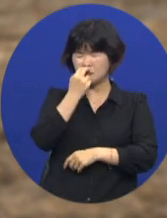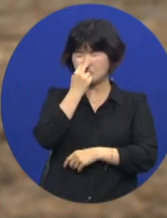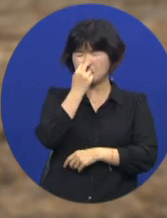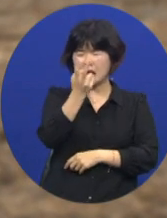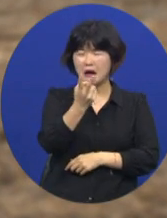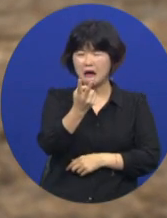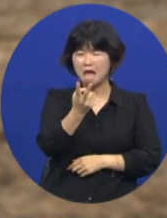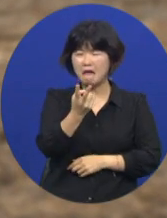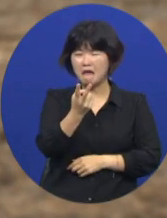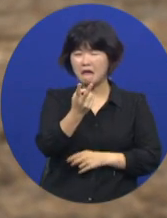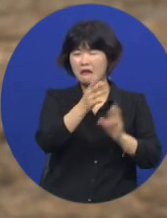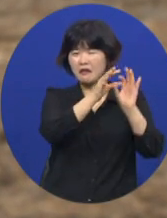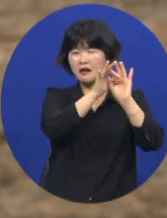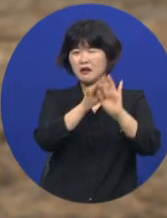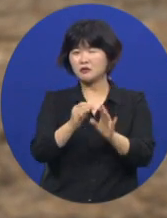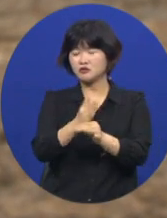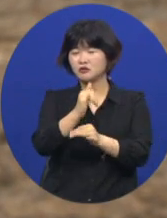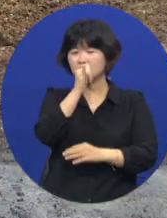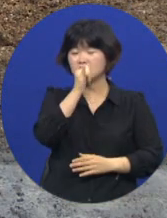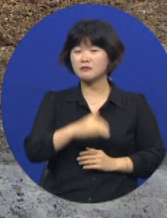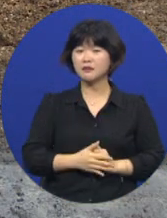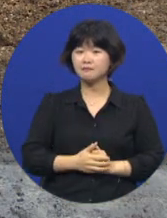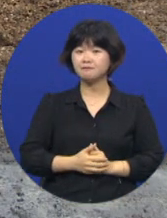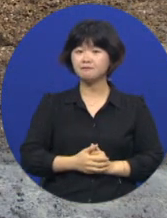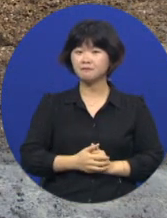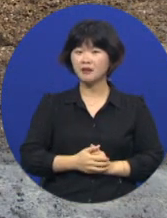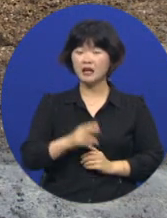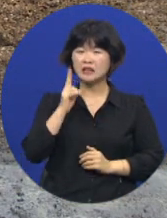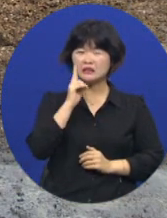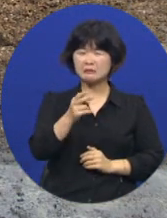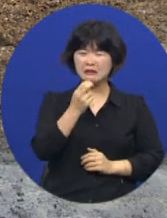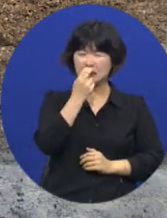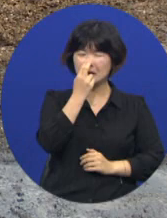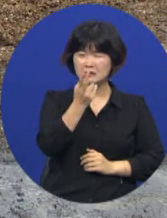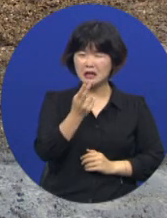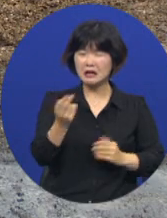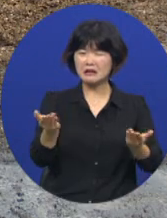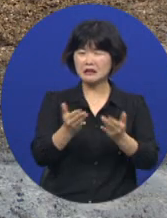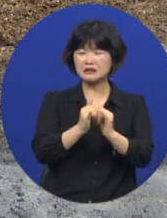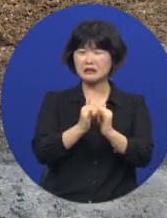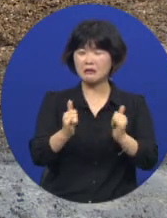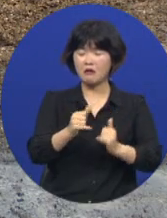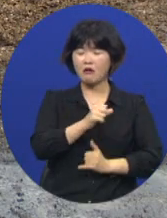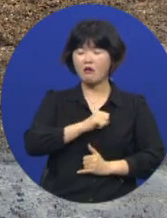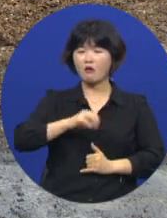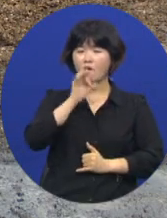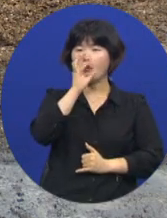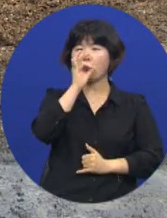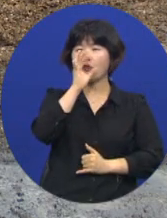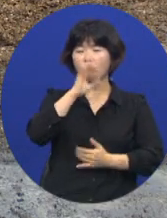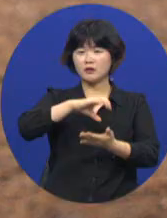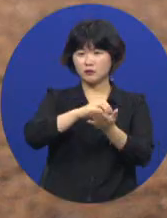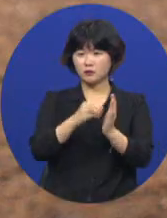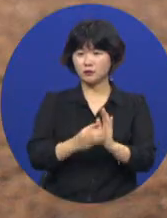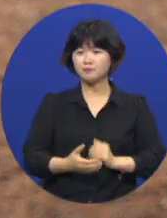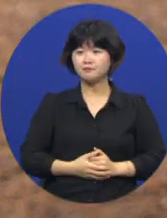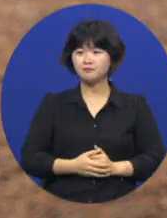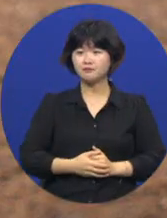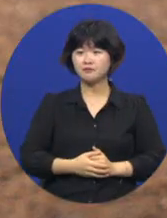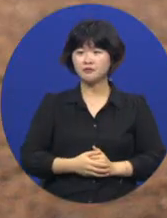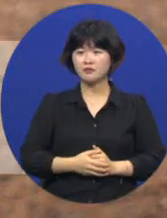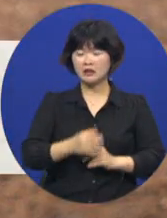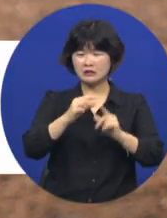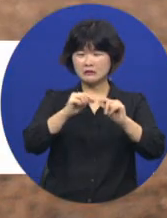찌르는 심한 악취가 진동하고 있습니다. 심한 냄새에 작업자들도 버티기 어려울 정도입니다.